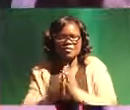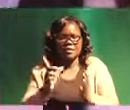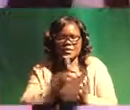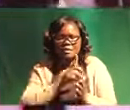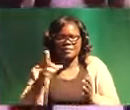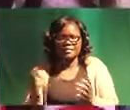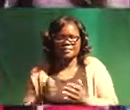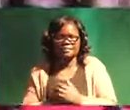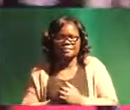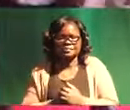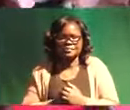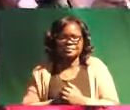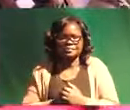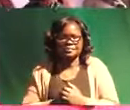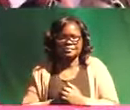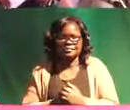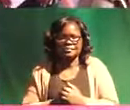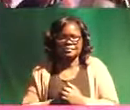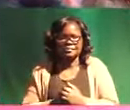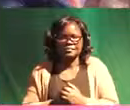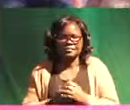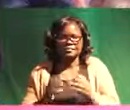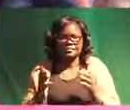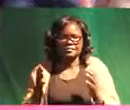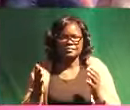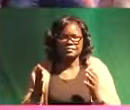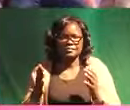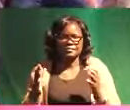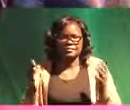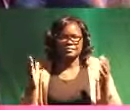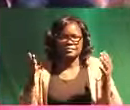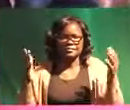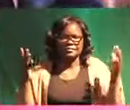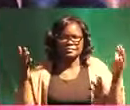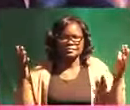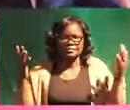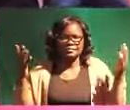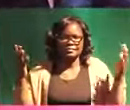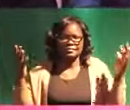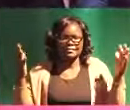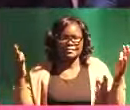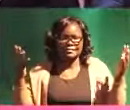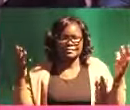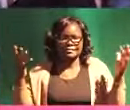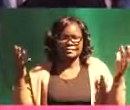asifiwe. Hebu weka mkono pamoja tupige makofi tatu ya kilo.